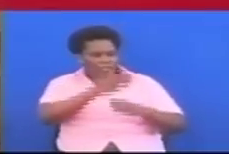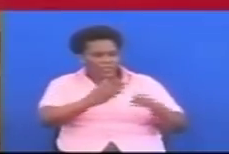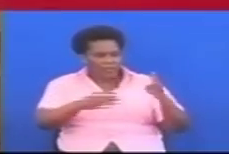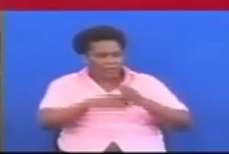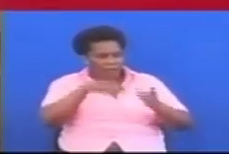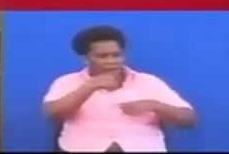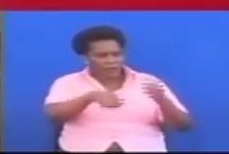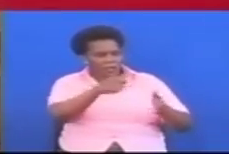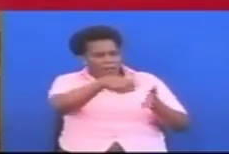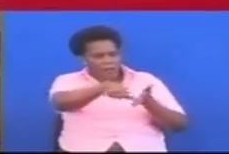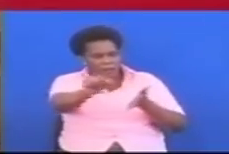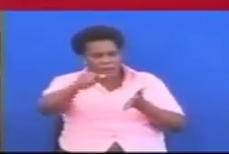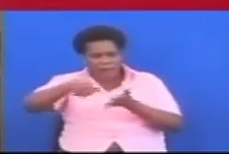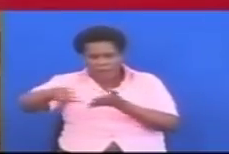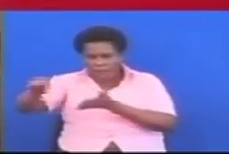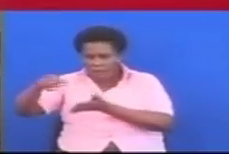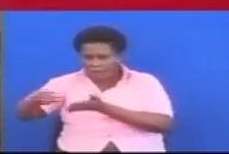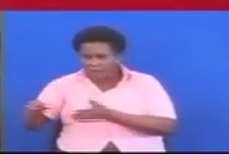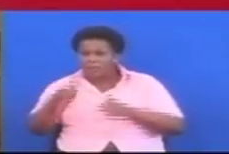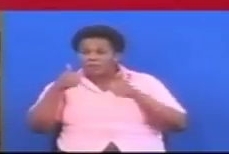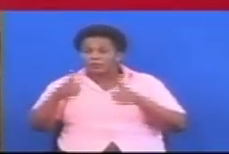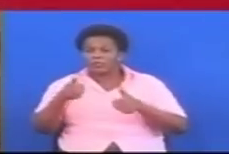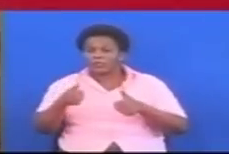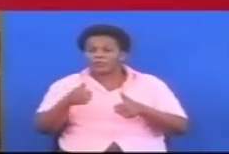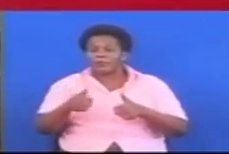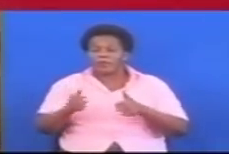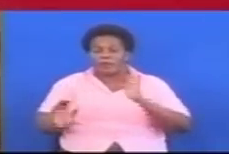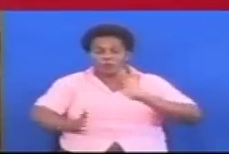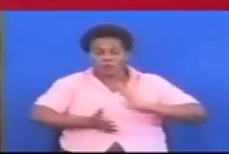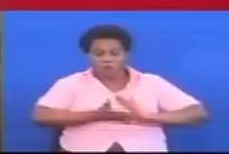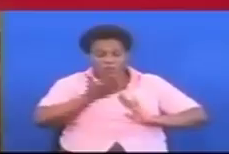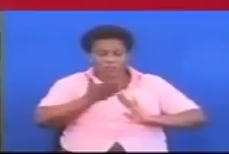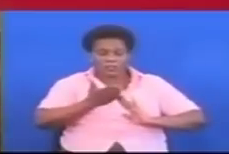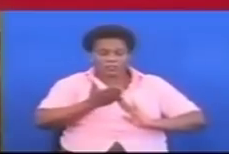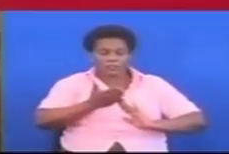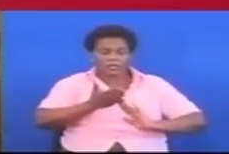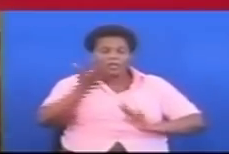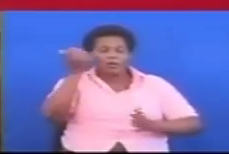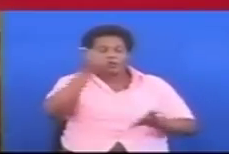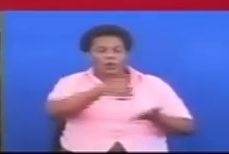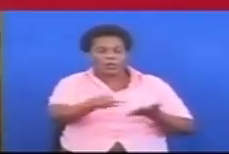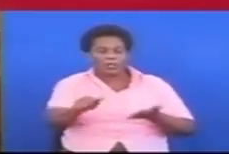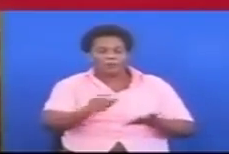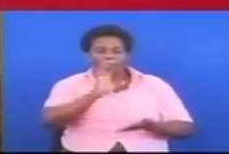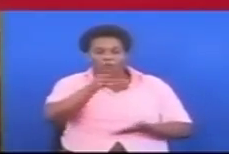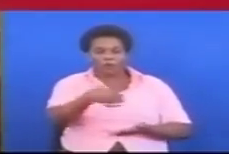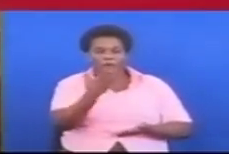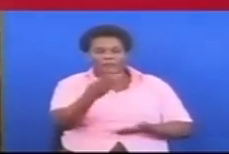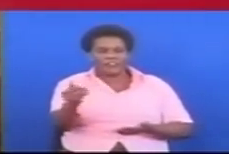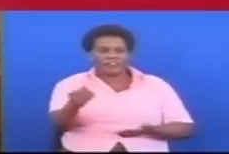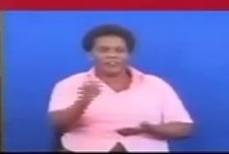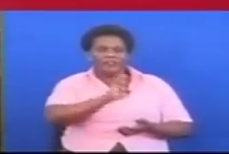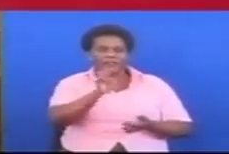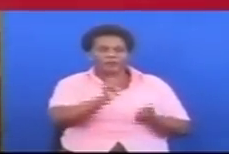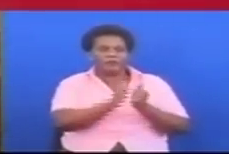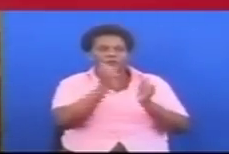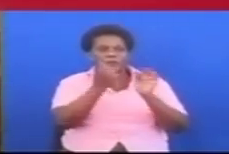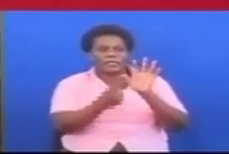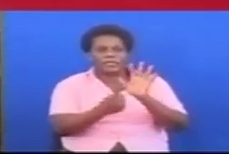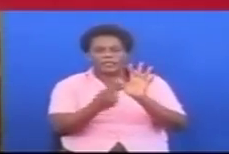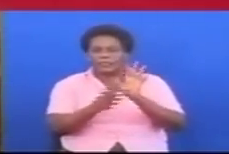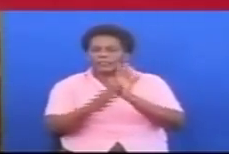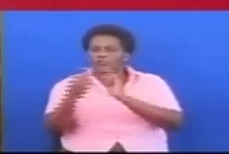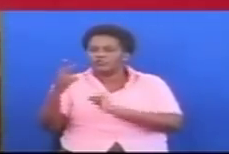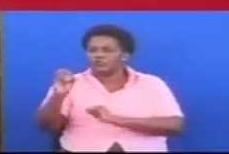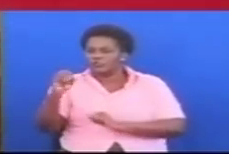na inatarajiwa kuanza kulipwa mwaka wa fedha 2019-20. Mradi wa uboreshaji wa huduma ya maji safi katika jiji la Dodoma